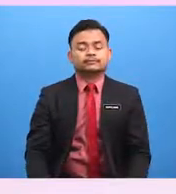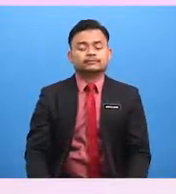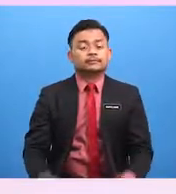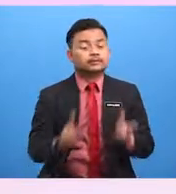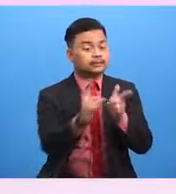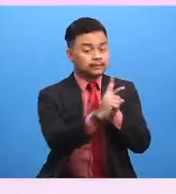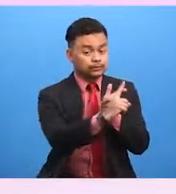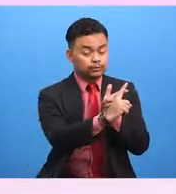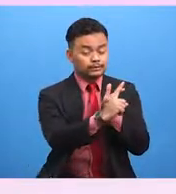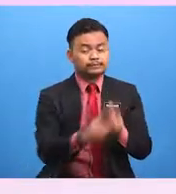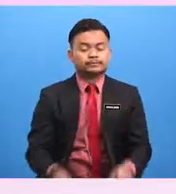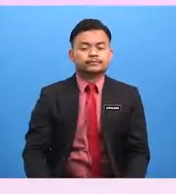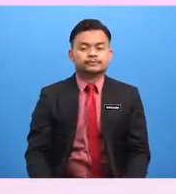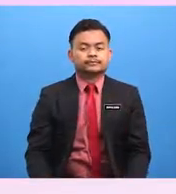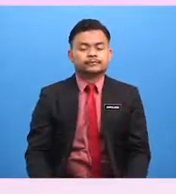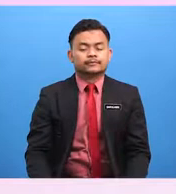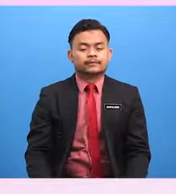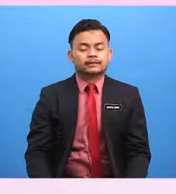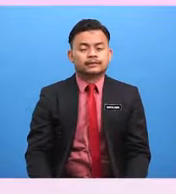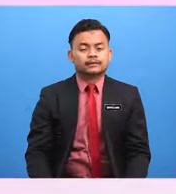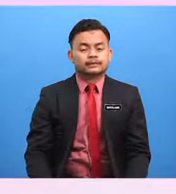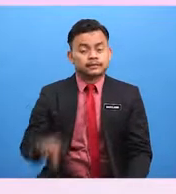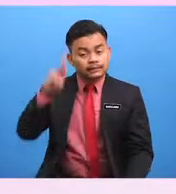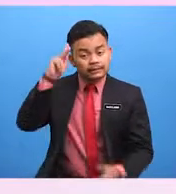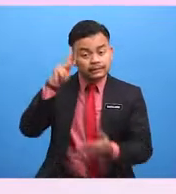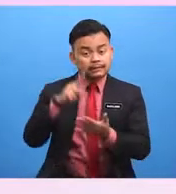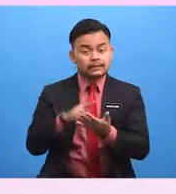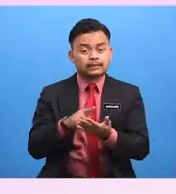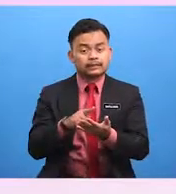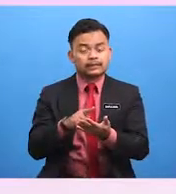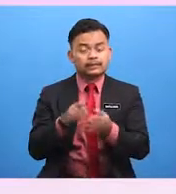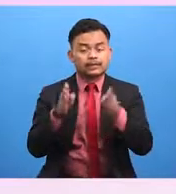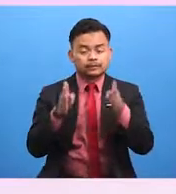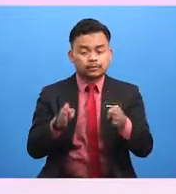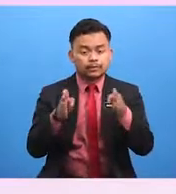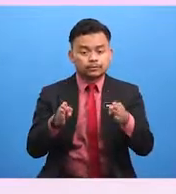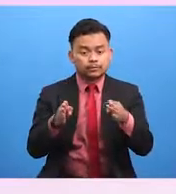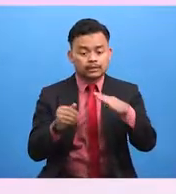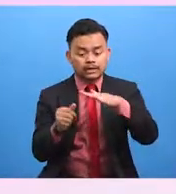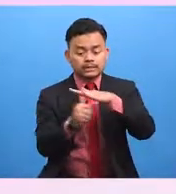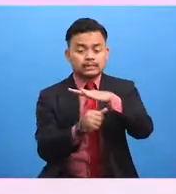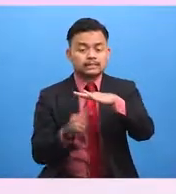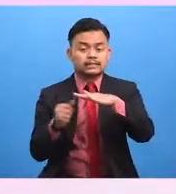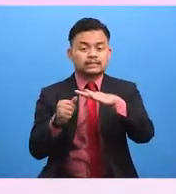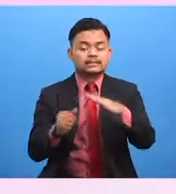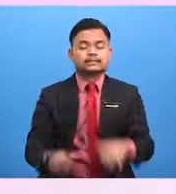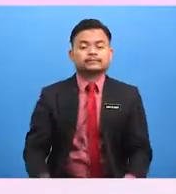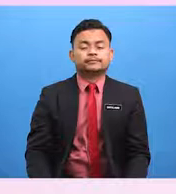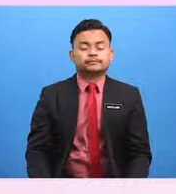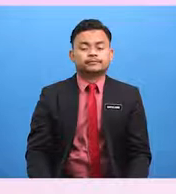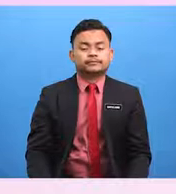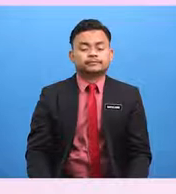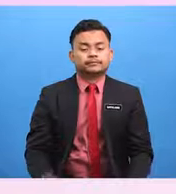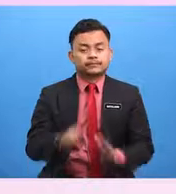Kedua, kita juga perlu mengenal pasti bongkah-bongkah asas.